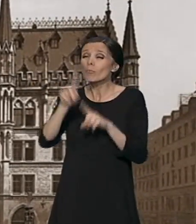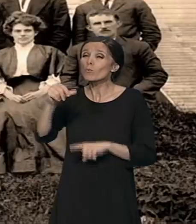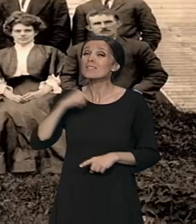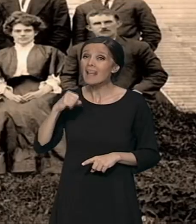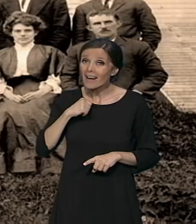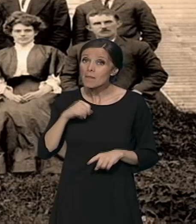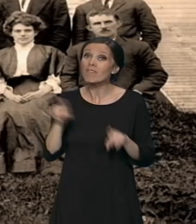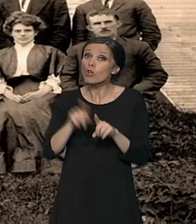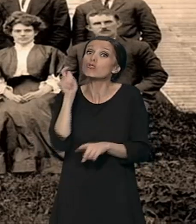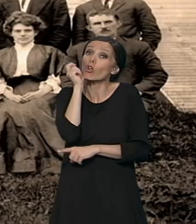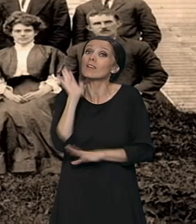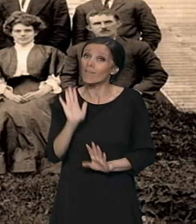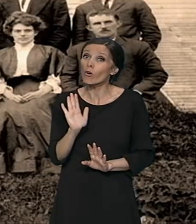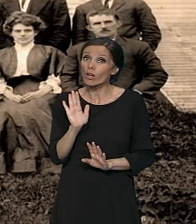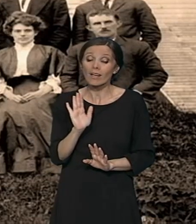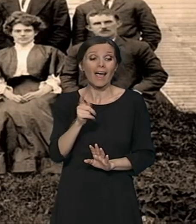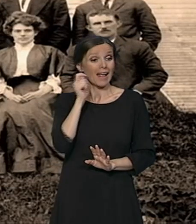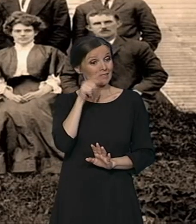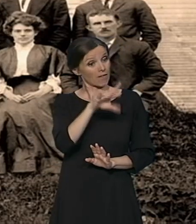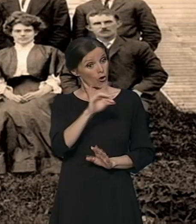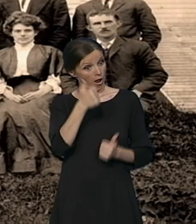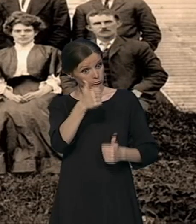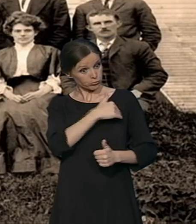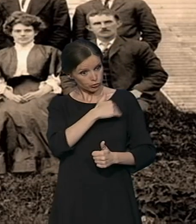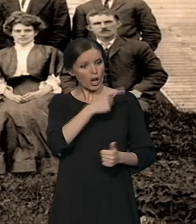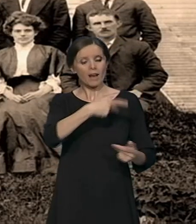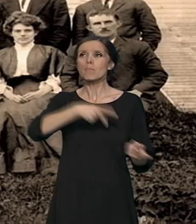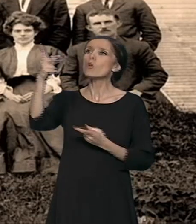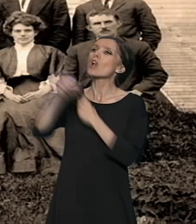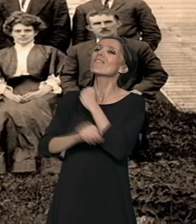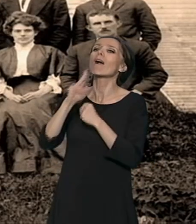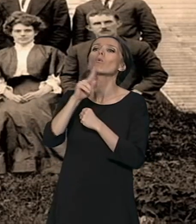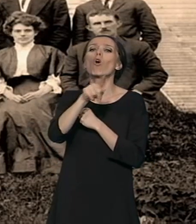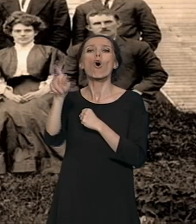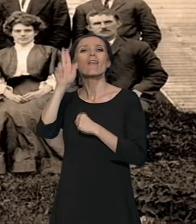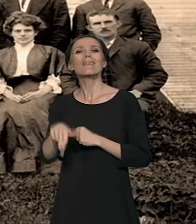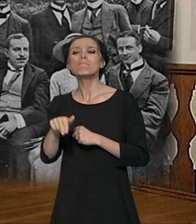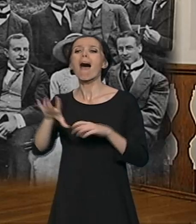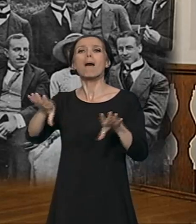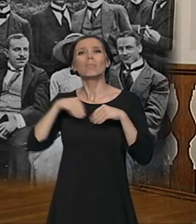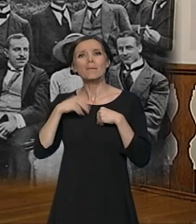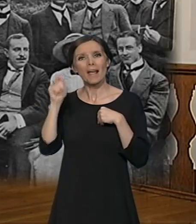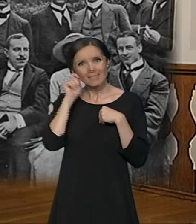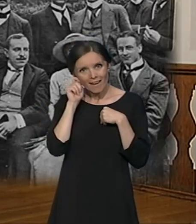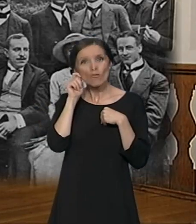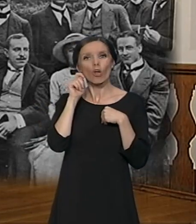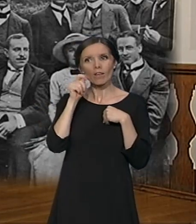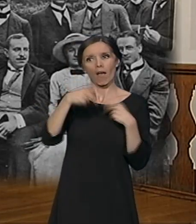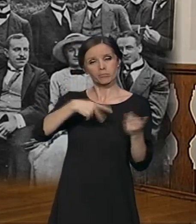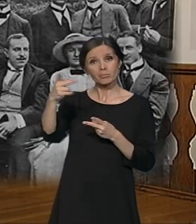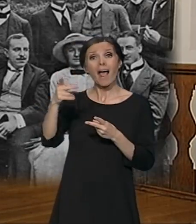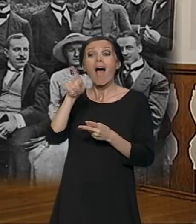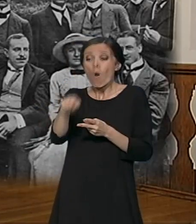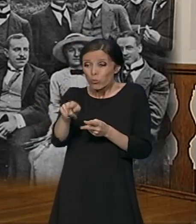devojke odlazile na one univerzitete gde su mogle biti primljene, recimo u Cirih, u vreme kada se u Nemačkoj nisu